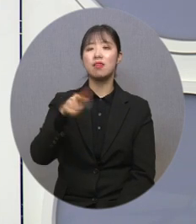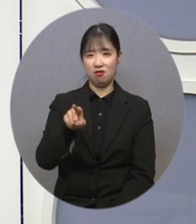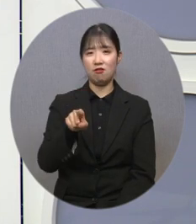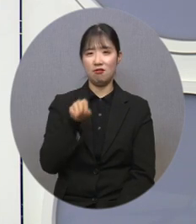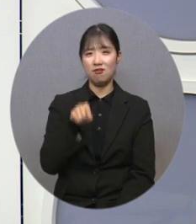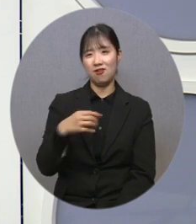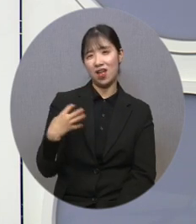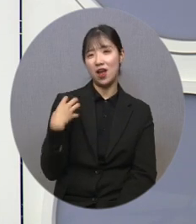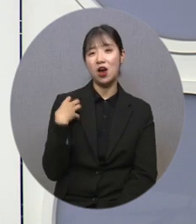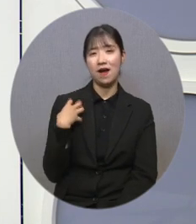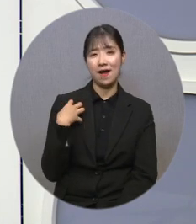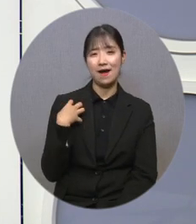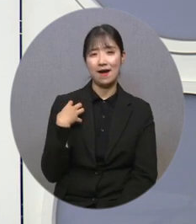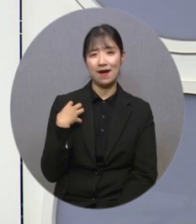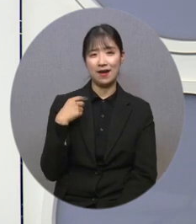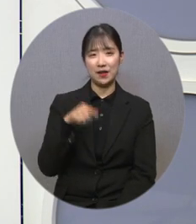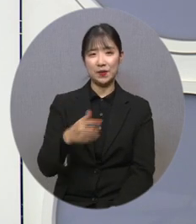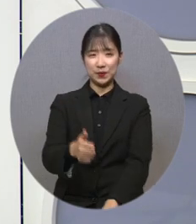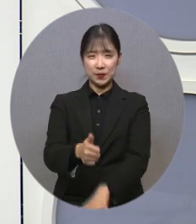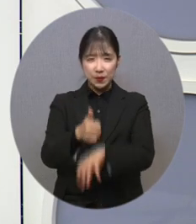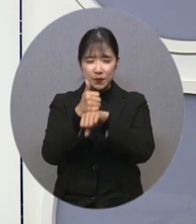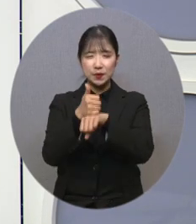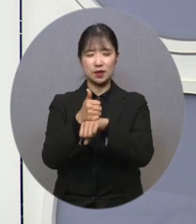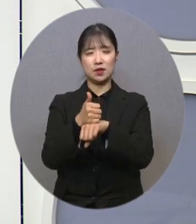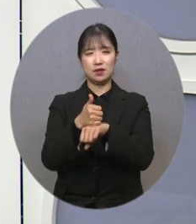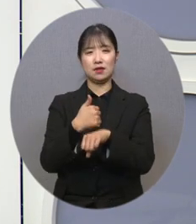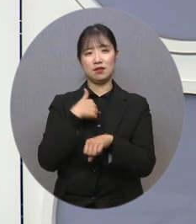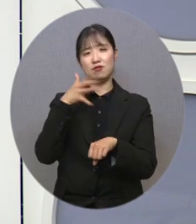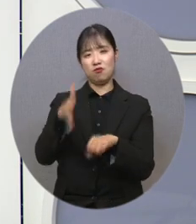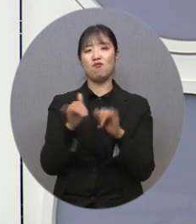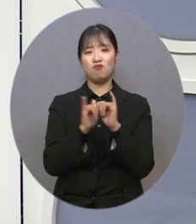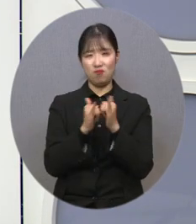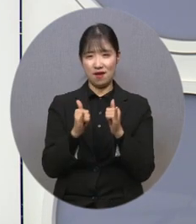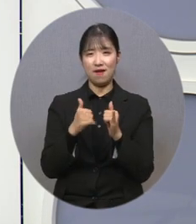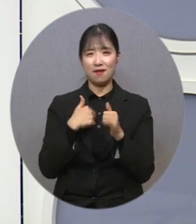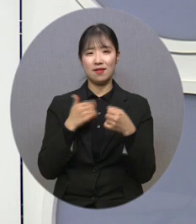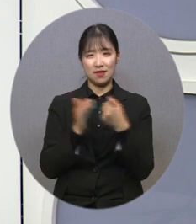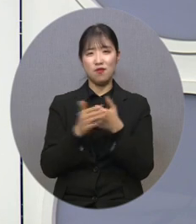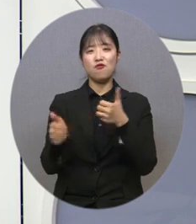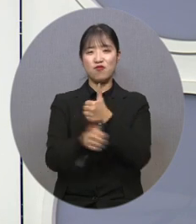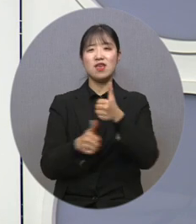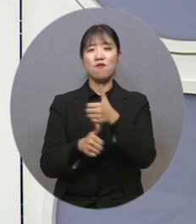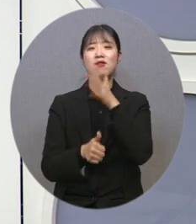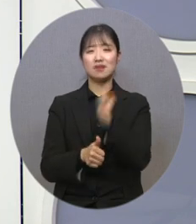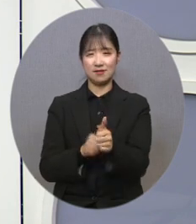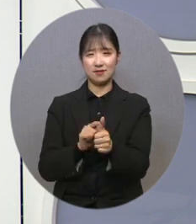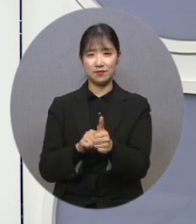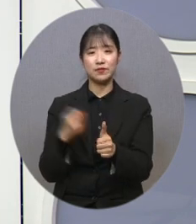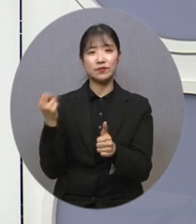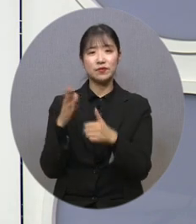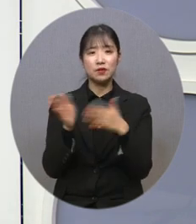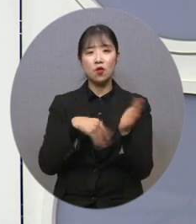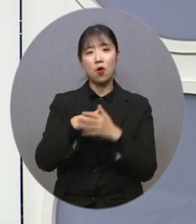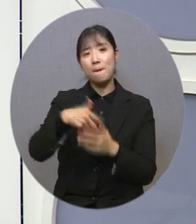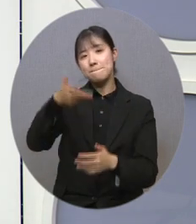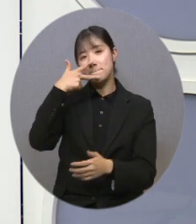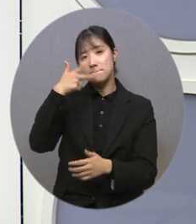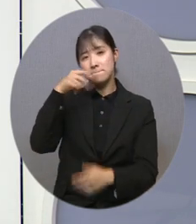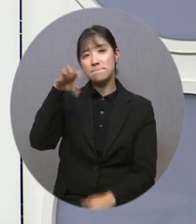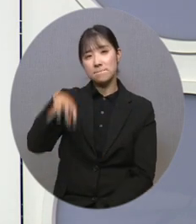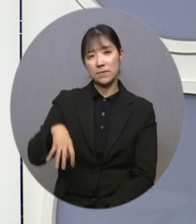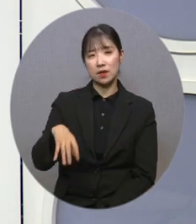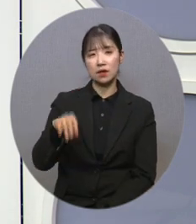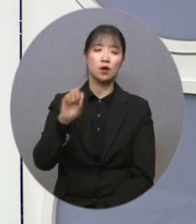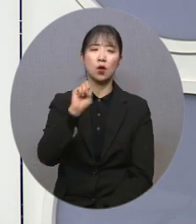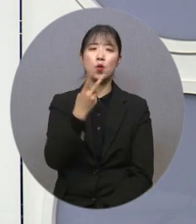게 있는데 그 관할을 해주는 거죠 전문가로서 예, 예. 거기에 이제 위원장을 했었고요. 또 평택에 그 용산